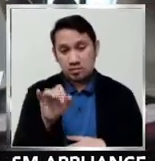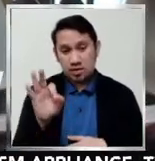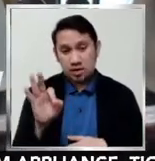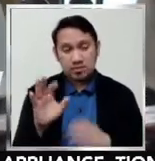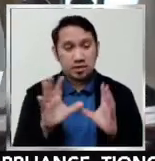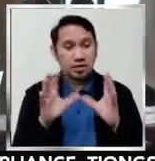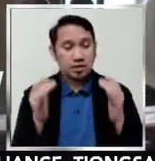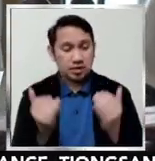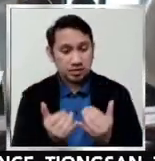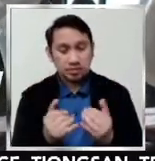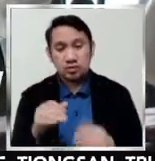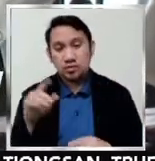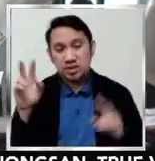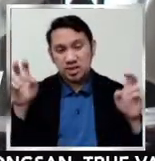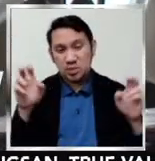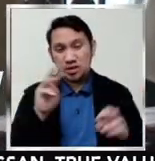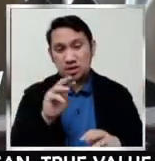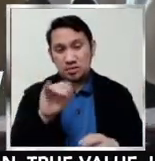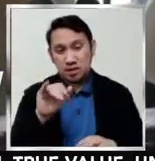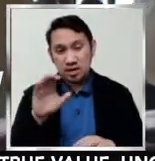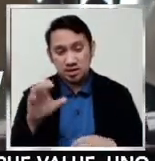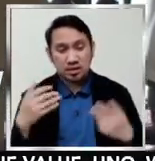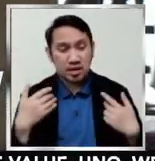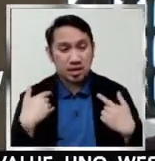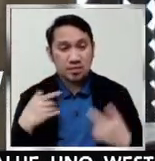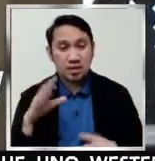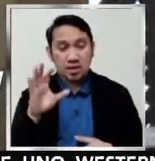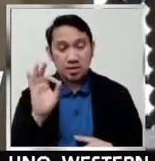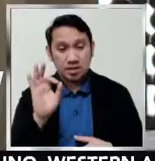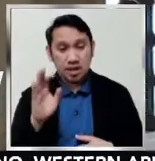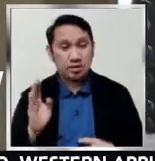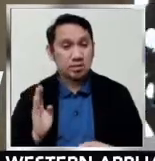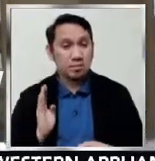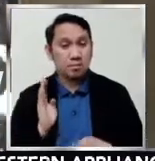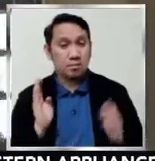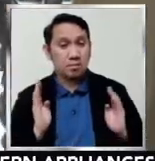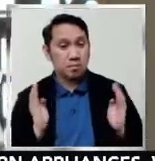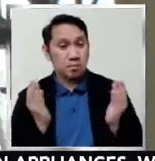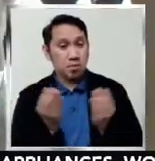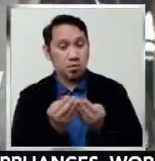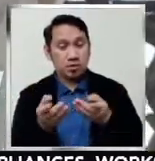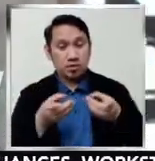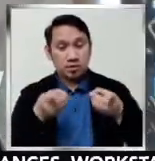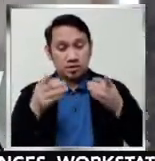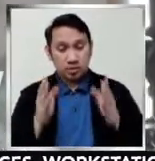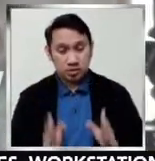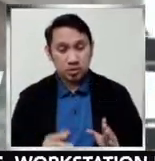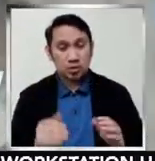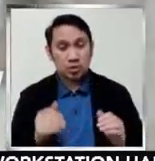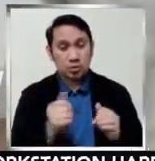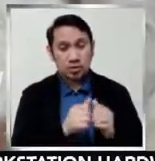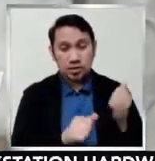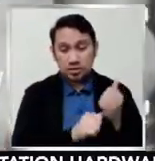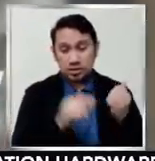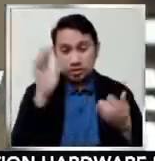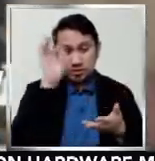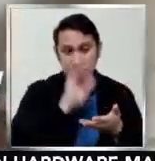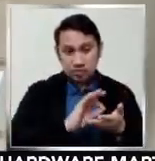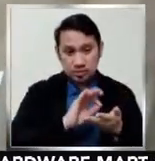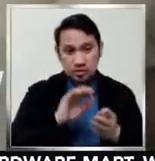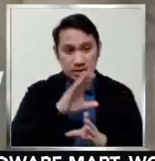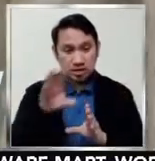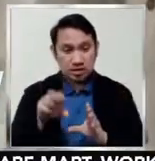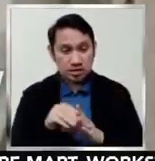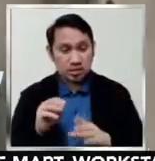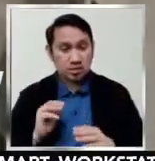MIC na may siyam na board of directors na pamumunuan ng Secretary of Finance bilang ex-officio member. Ang board